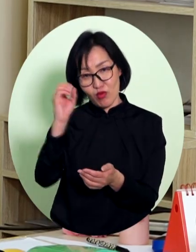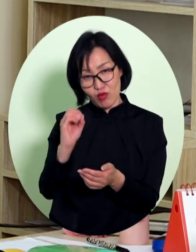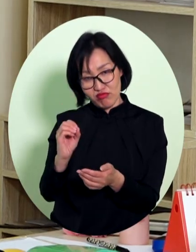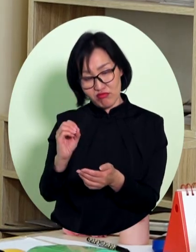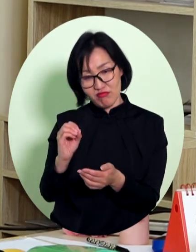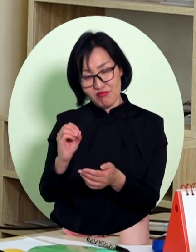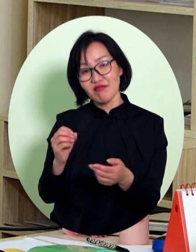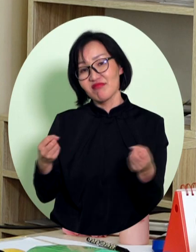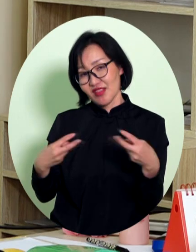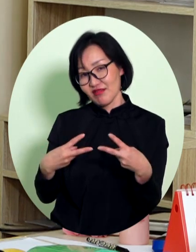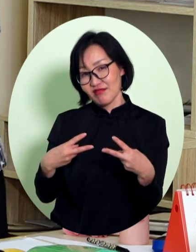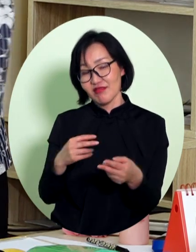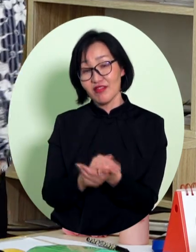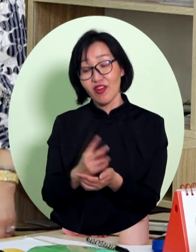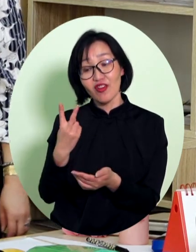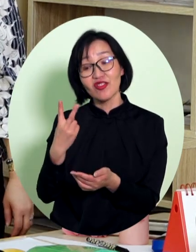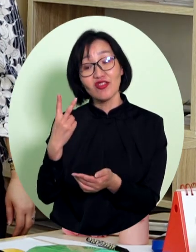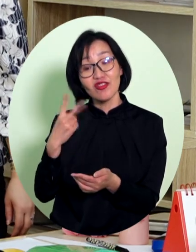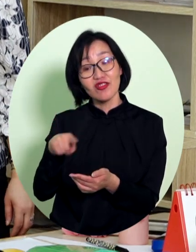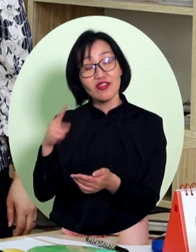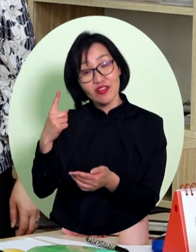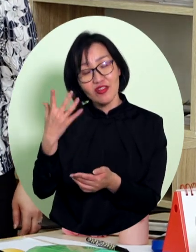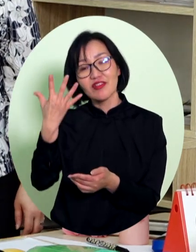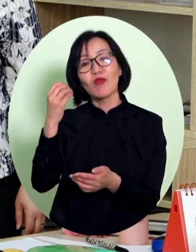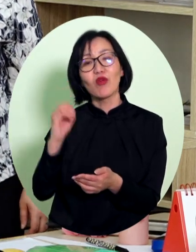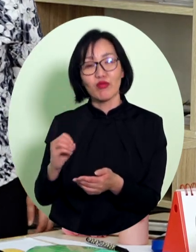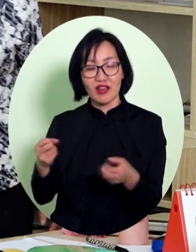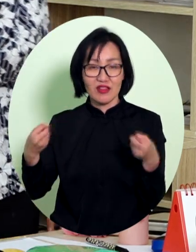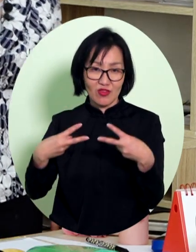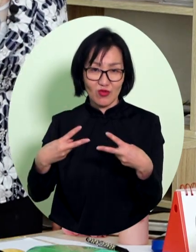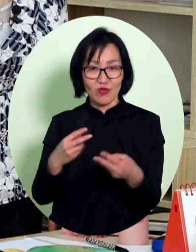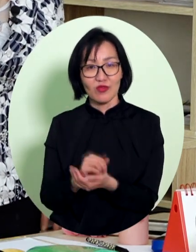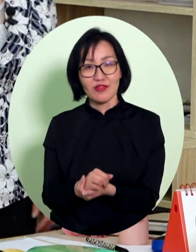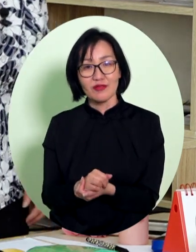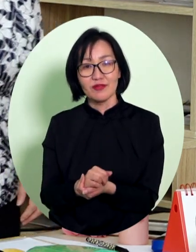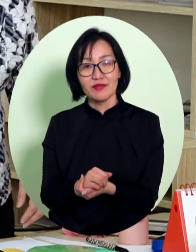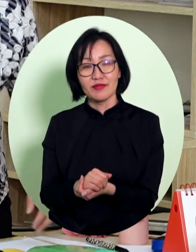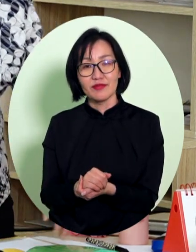50% тэнцүү байх нь шүү. 2:1 нь 50% тэнцүү байх.